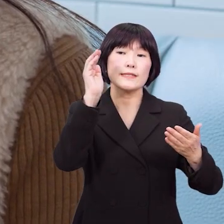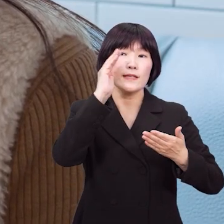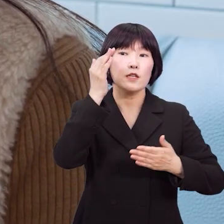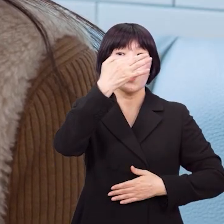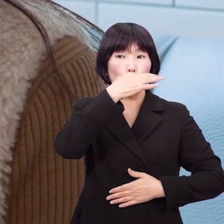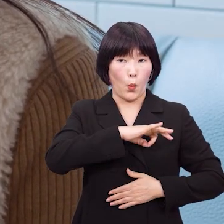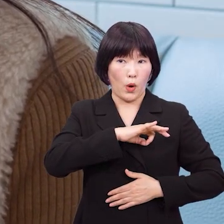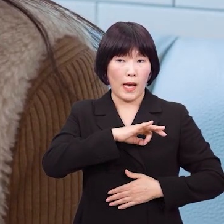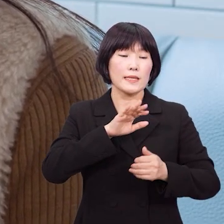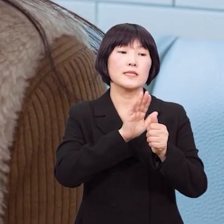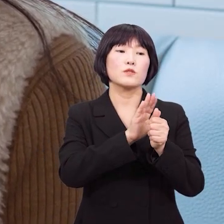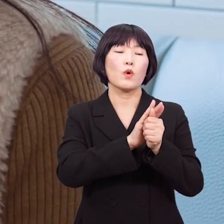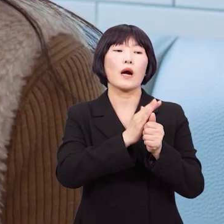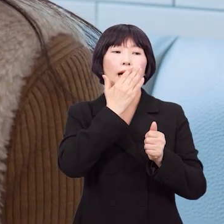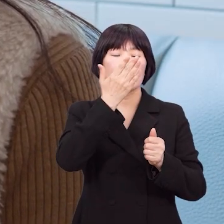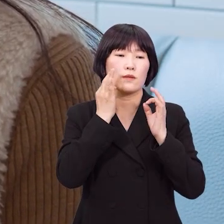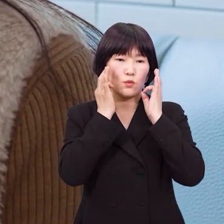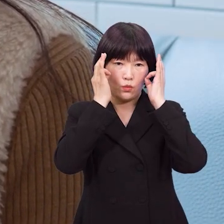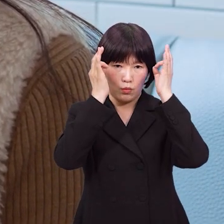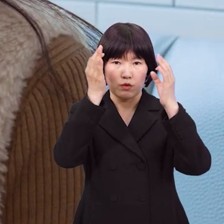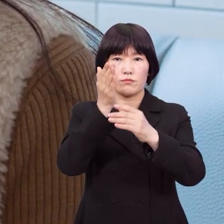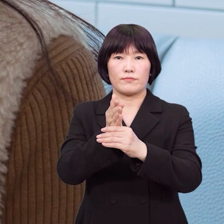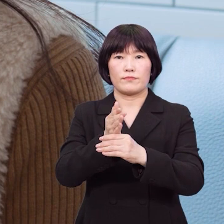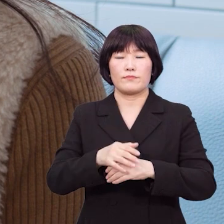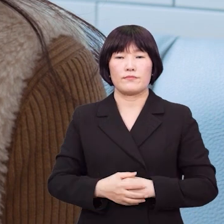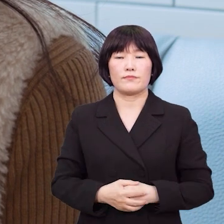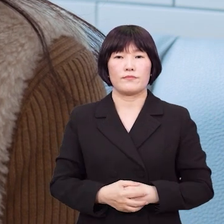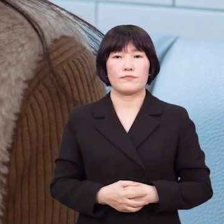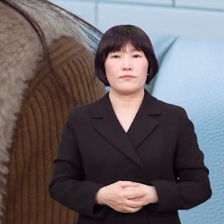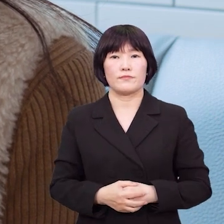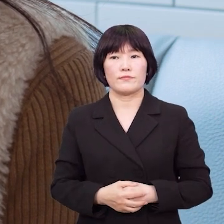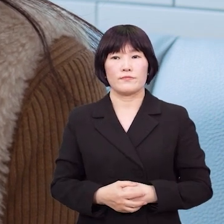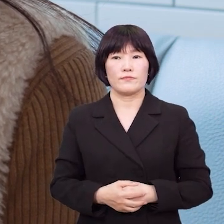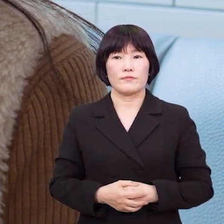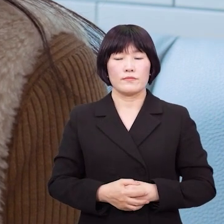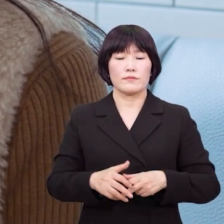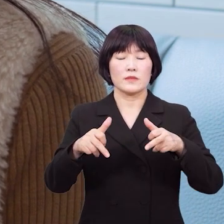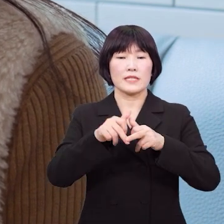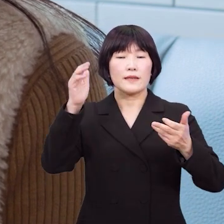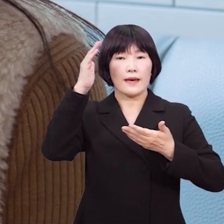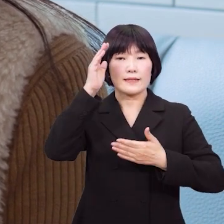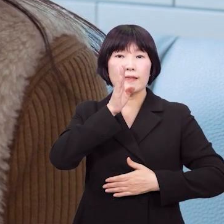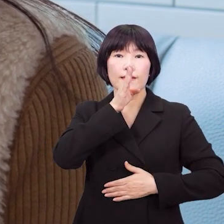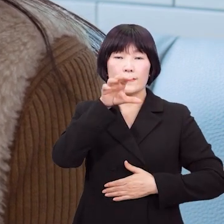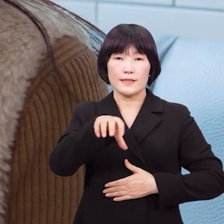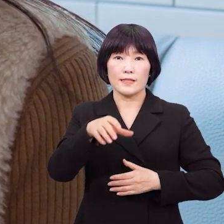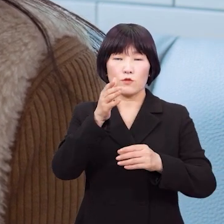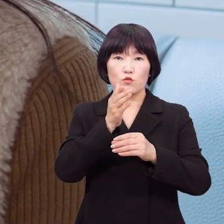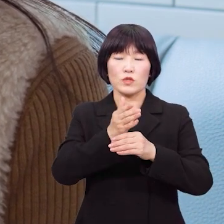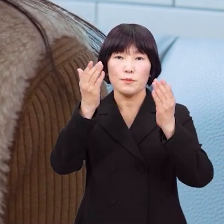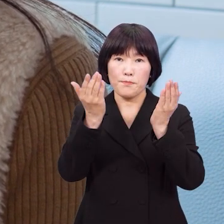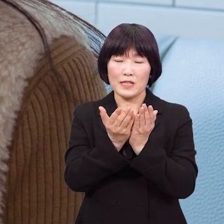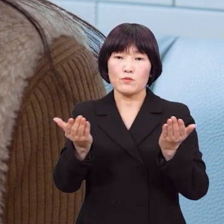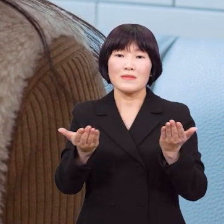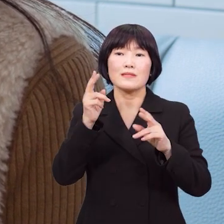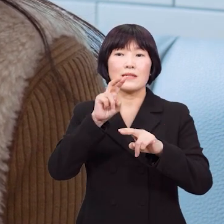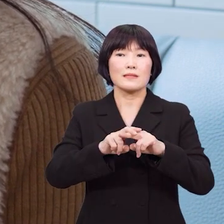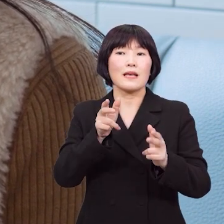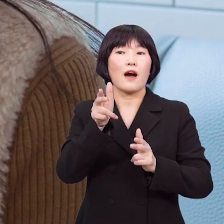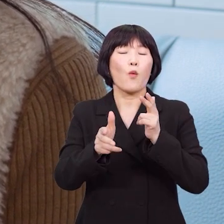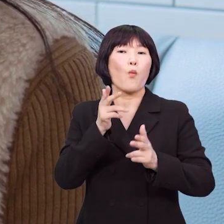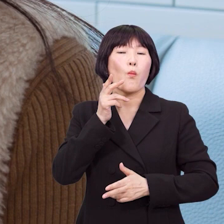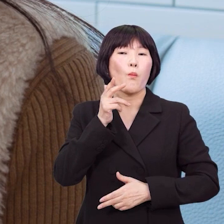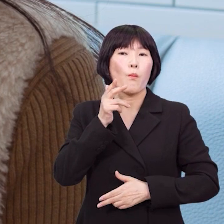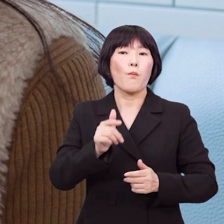중심 맞춤형 일자리 사업이 활성화되어야 하는 이유가 있나요? 장애학생 현장 중심 맞춤형